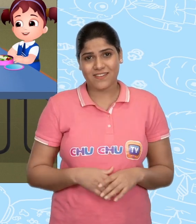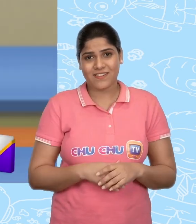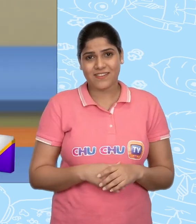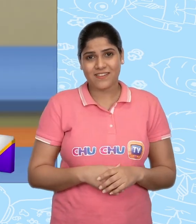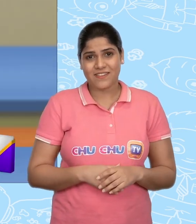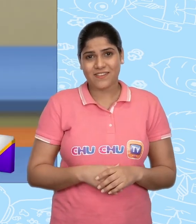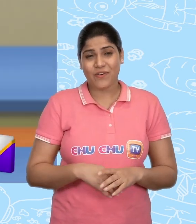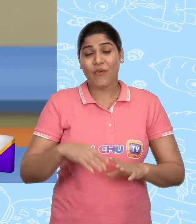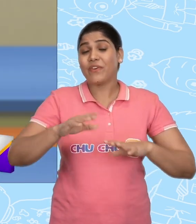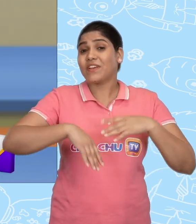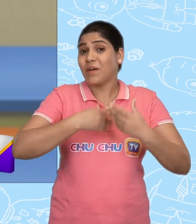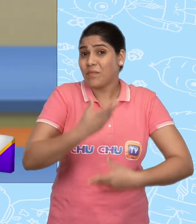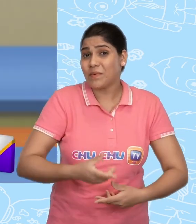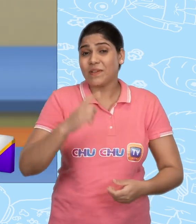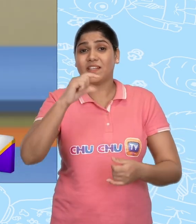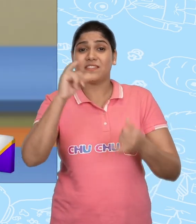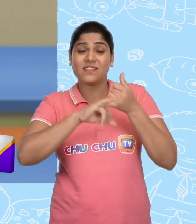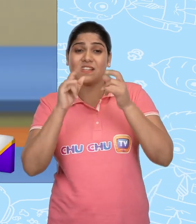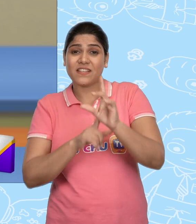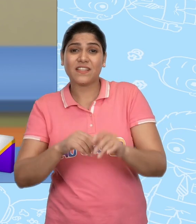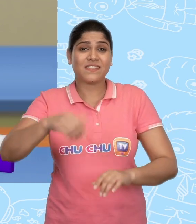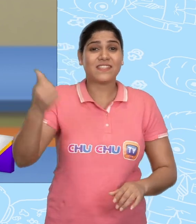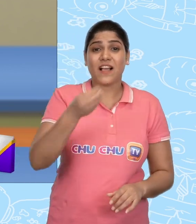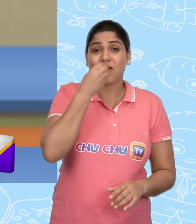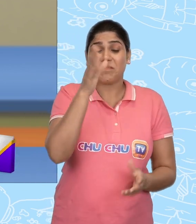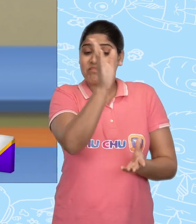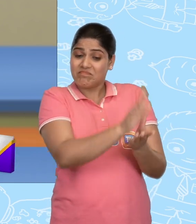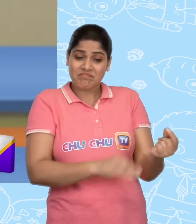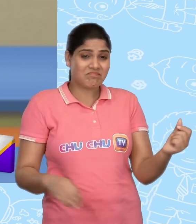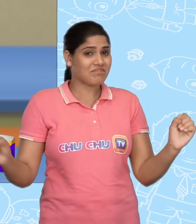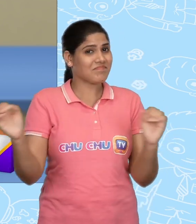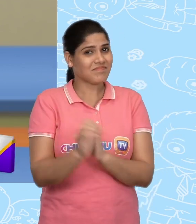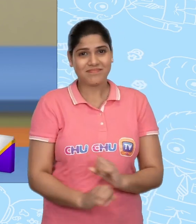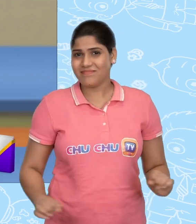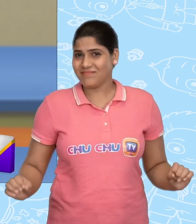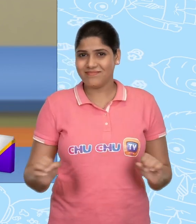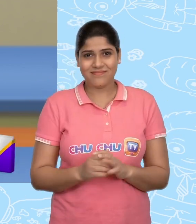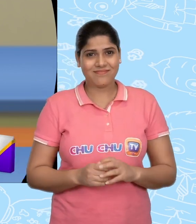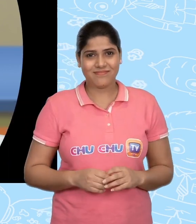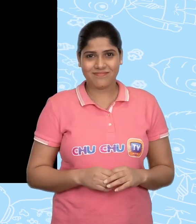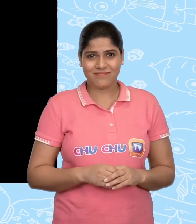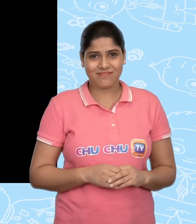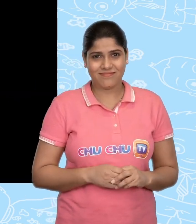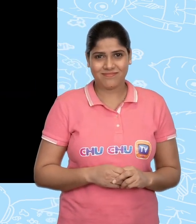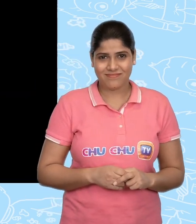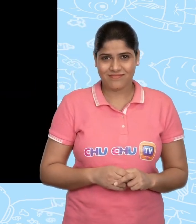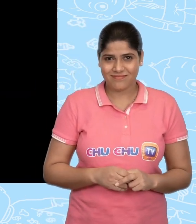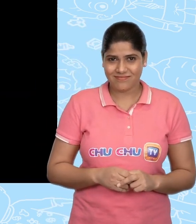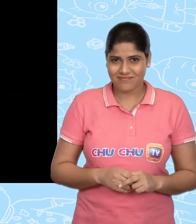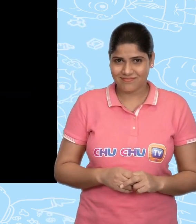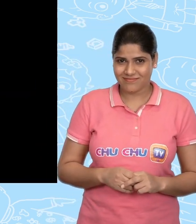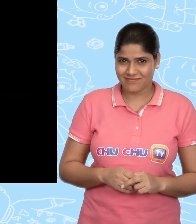खाया और फिर कभी भी कस्ली ने किसी का खाना नहीं चुराया।